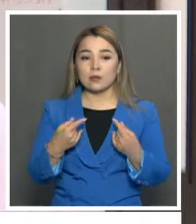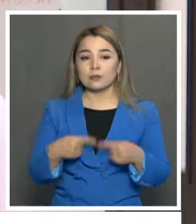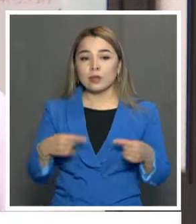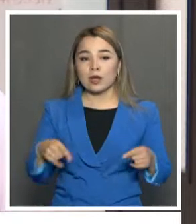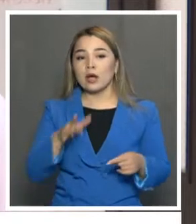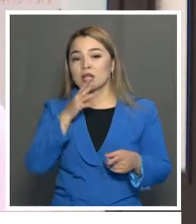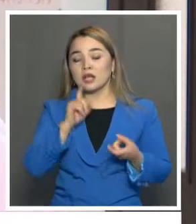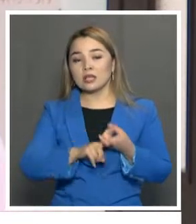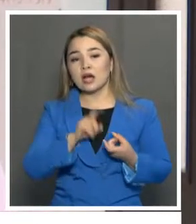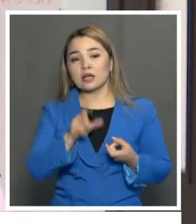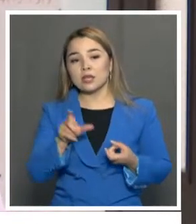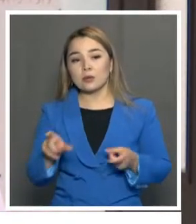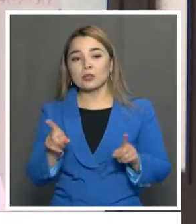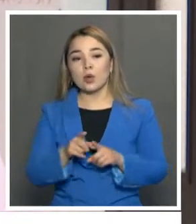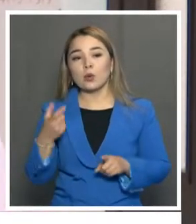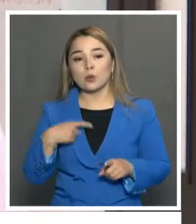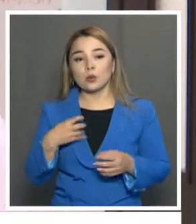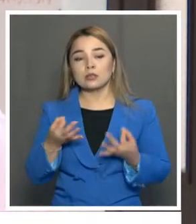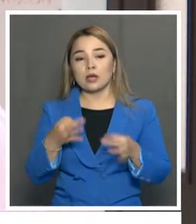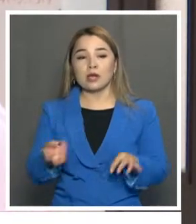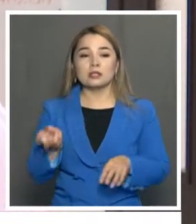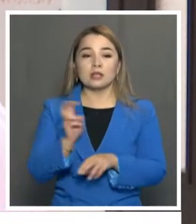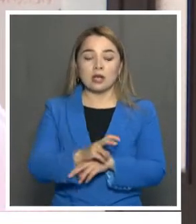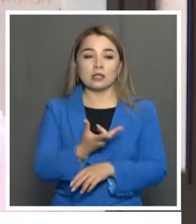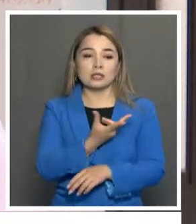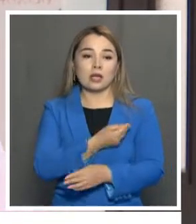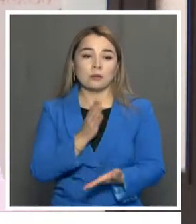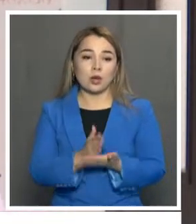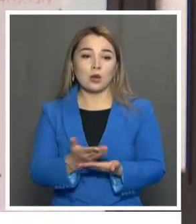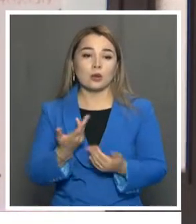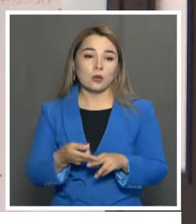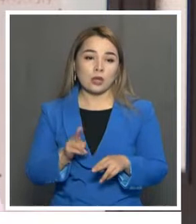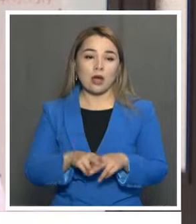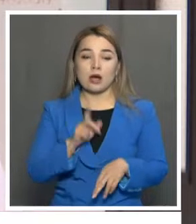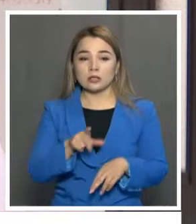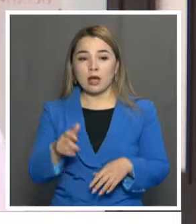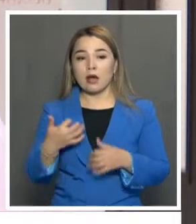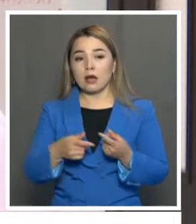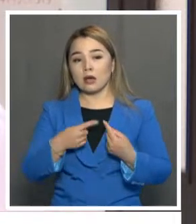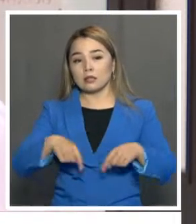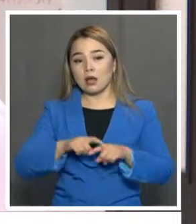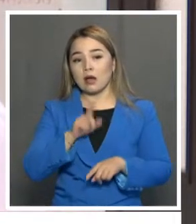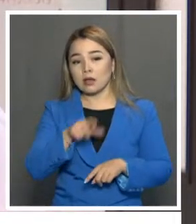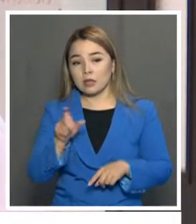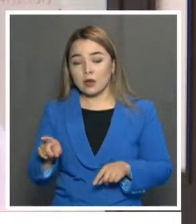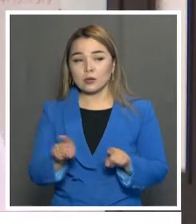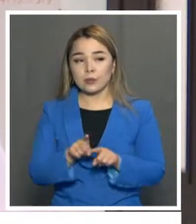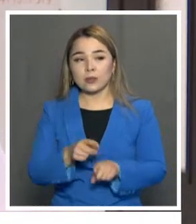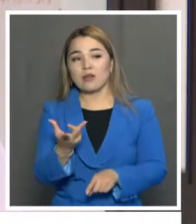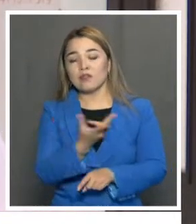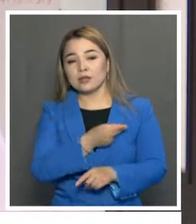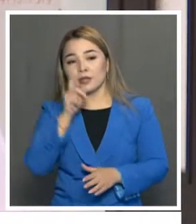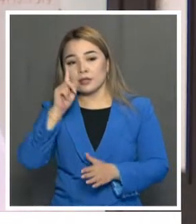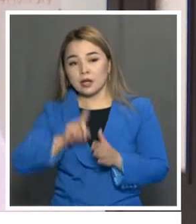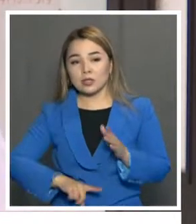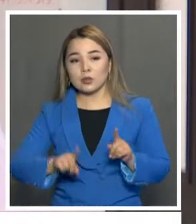жастағы азаматтар да өз еріктерімен келіп екпе қабылдауда. Оның өзі мынау халықтың арасында деген вакцинаға деген сенім